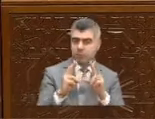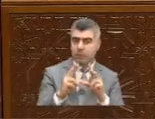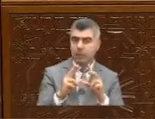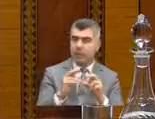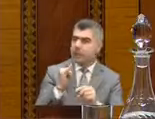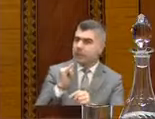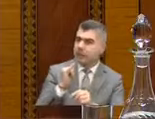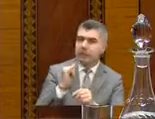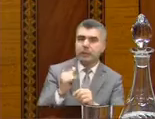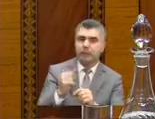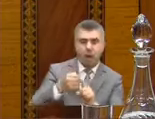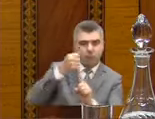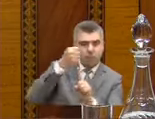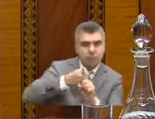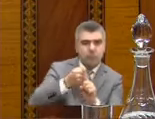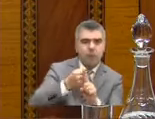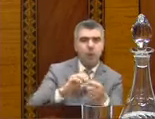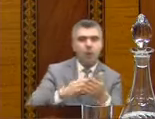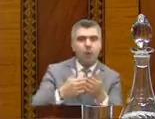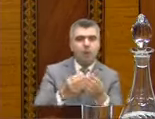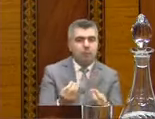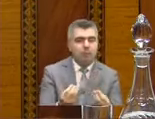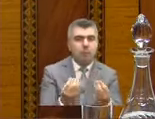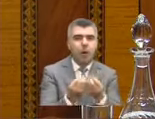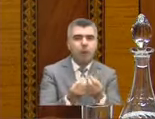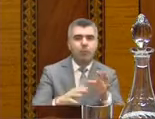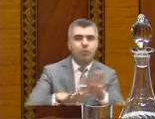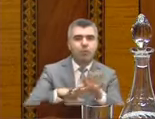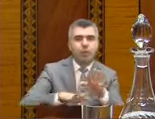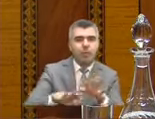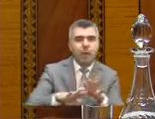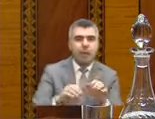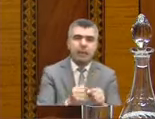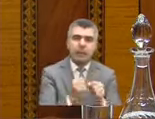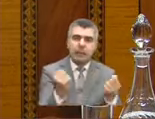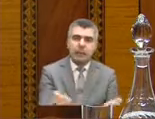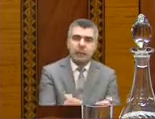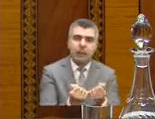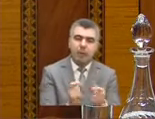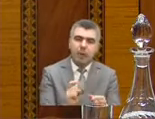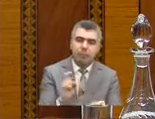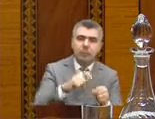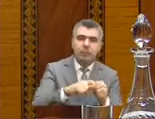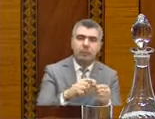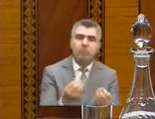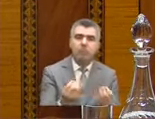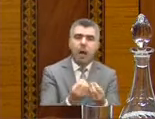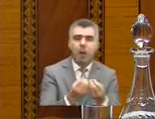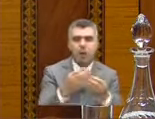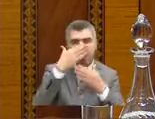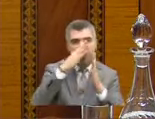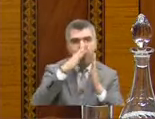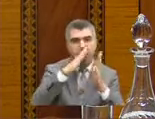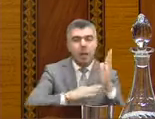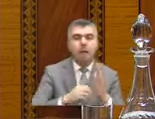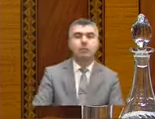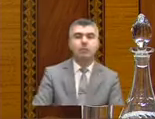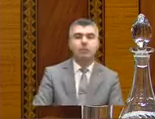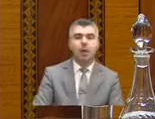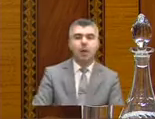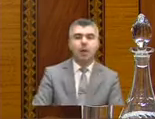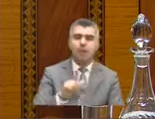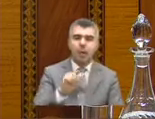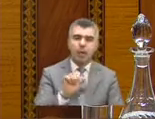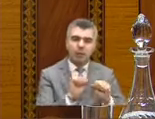مواصلة مختلف الأوراش المجتمعية والتنموية التي انخرطت فيها بلادنا، مع التصدي